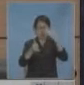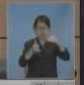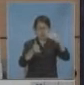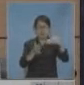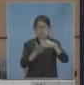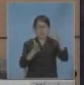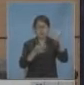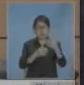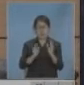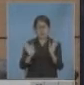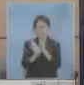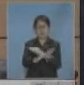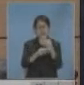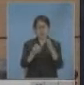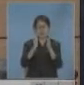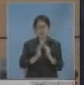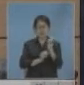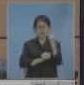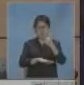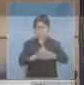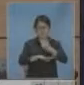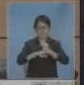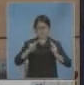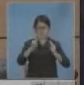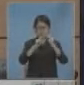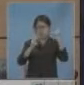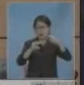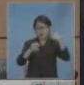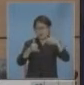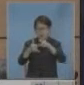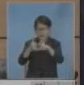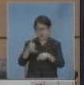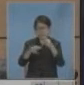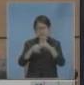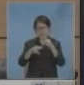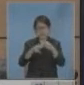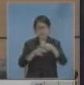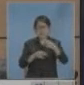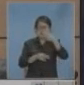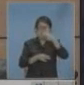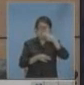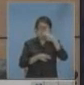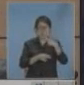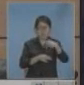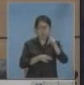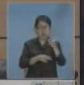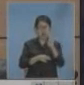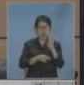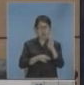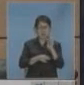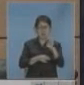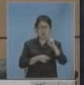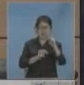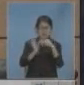แล้วมีรัฐมนตรีคนใหม่มาเป็นผู้หญิงชื่อปวีณาหงสกุลท่านประธานครับ